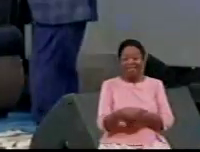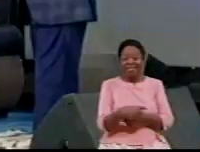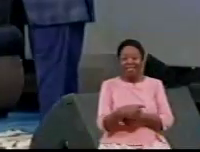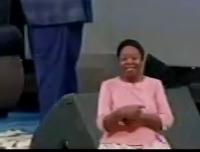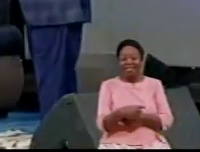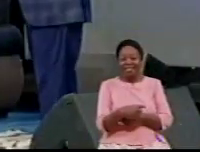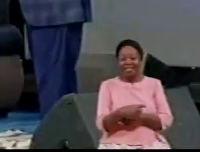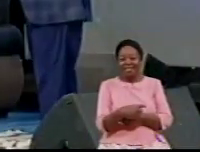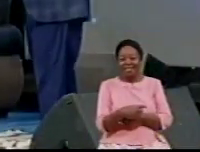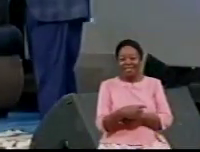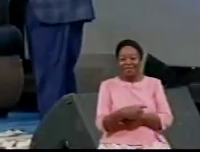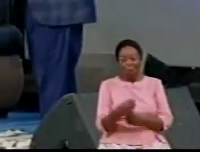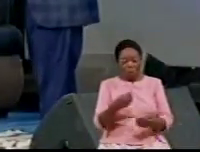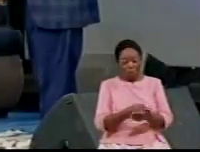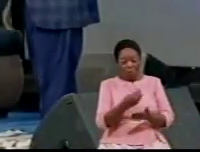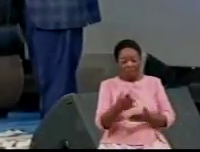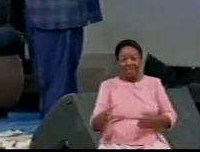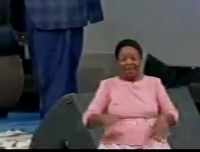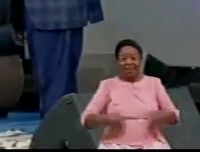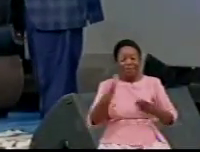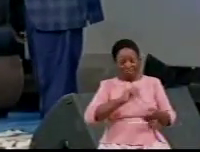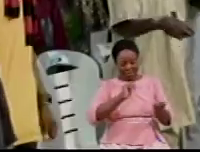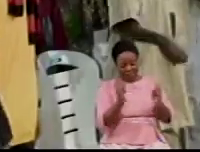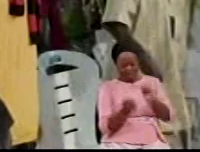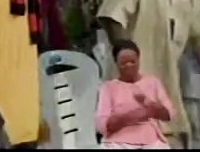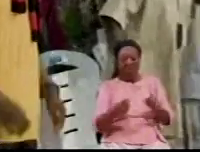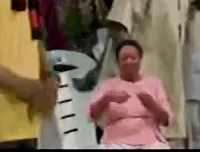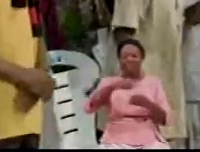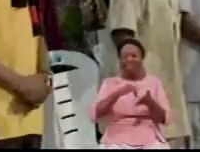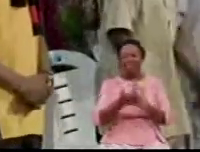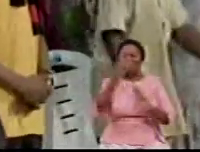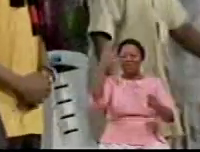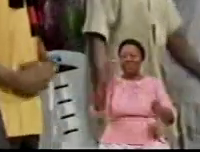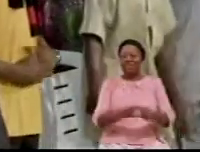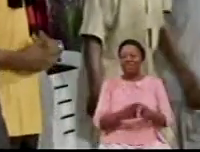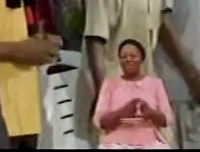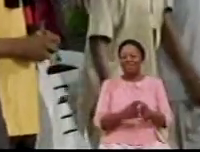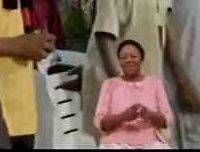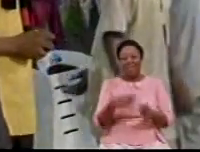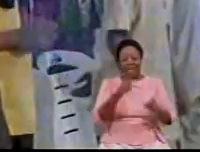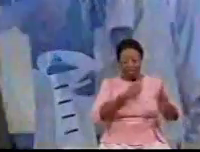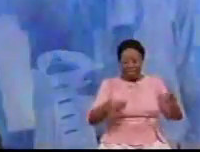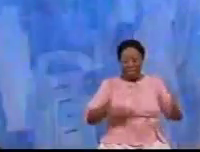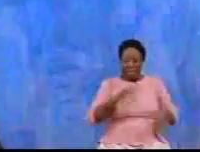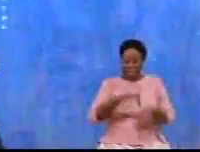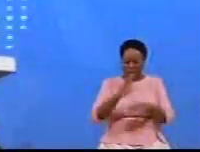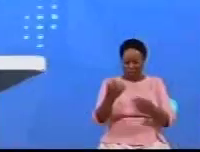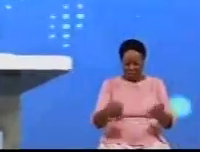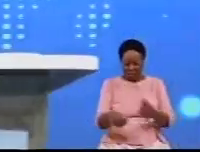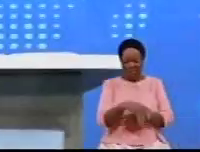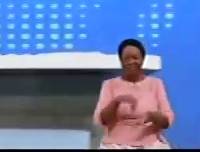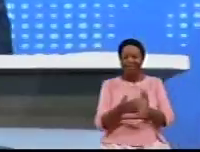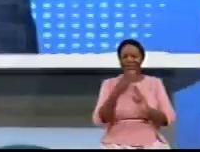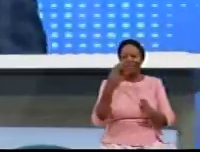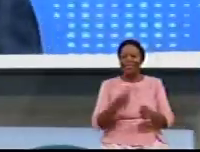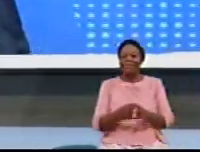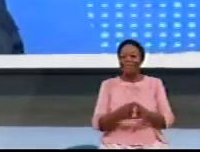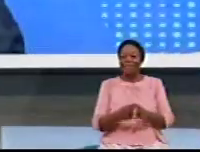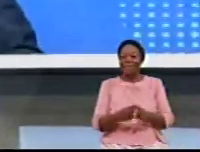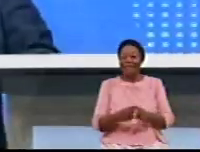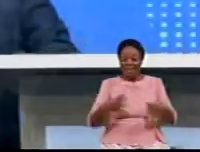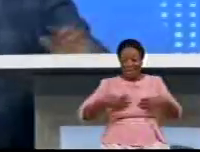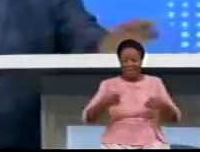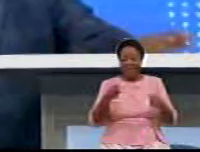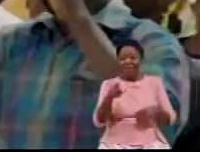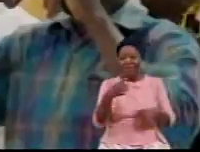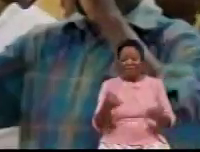Ce soir, les vies gâchées seront transformées. Le Seigneur va te toucher ce soir, te guérir